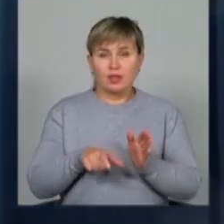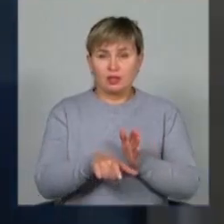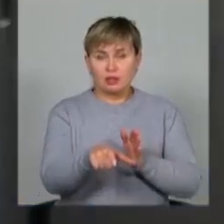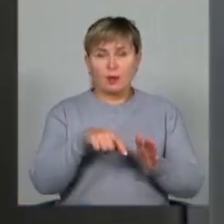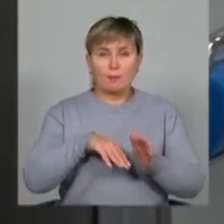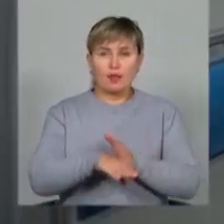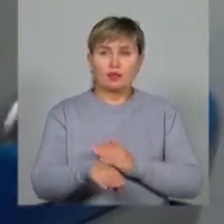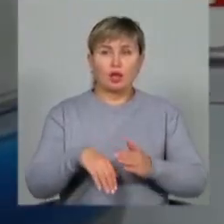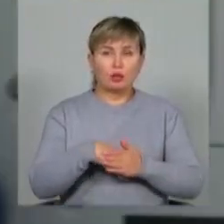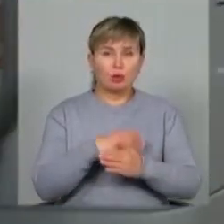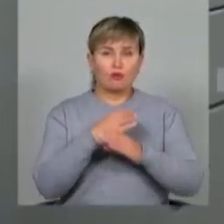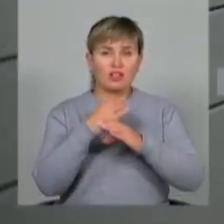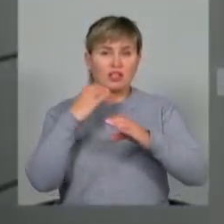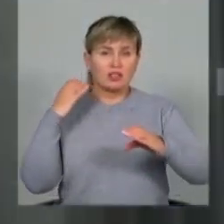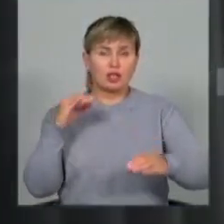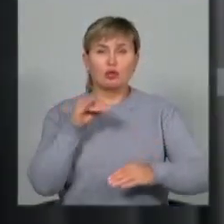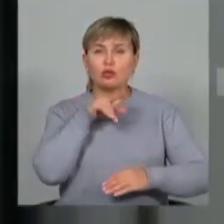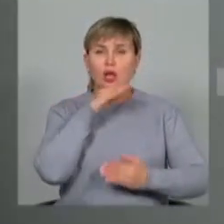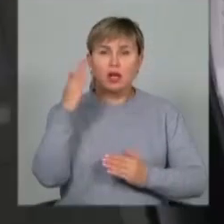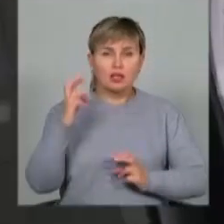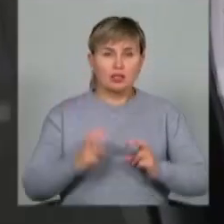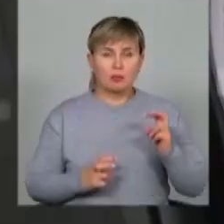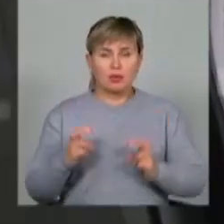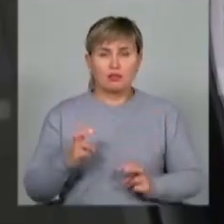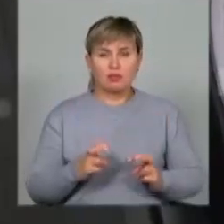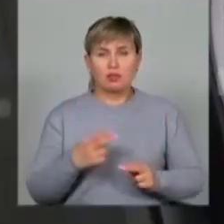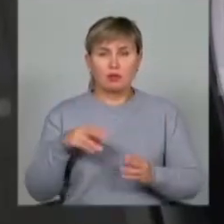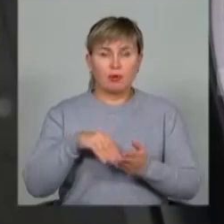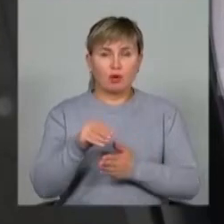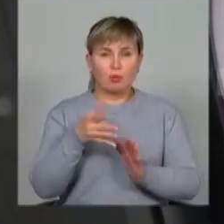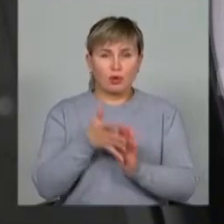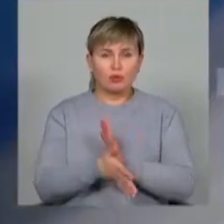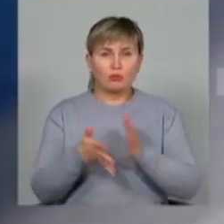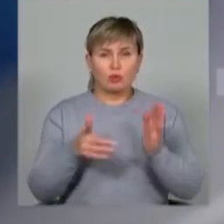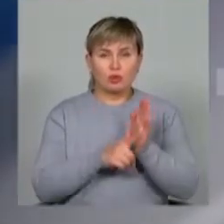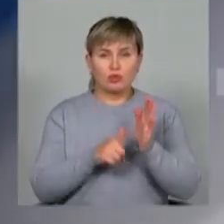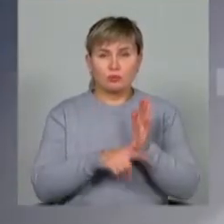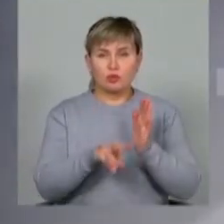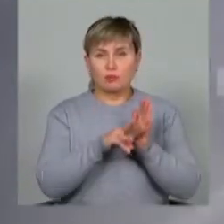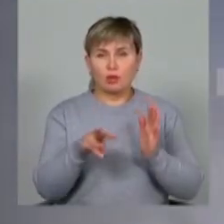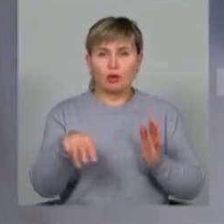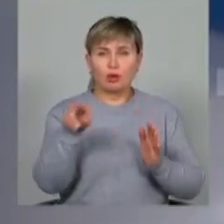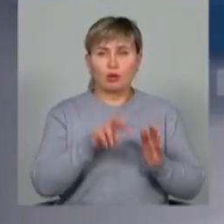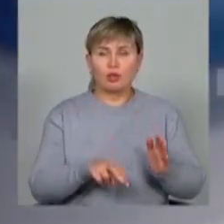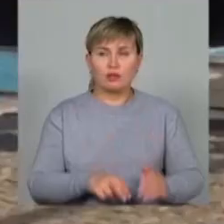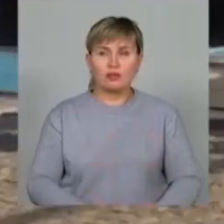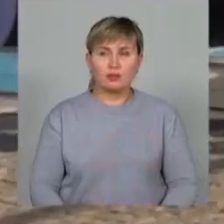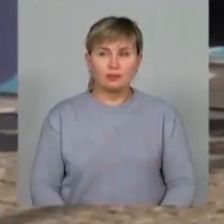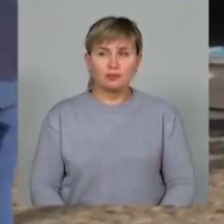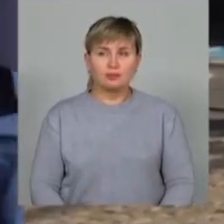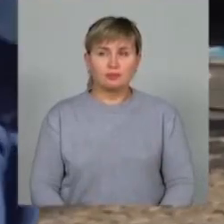электрометрополитена. Новые подвижные составы южнокорейского производства. На их покупку ушло больше 70 миллионов долларов.